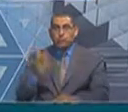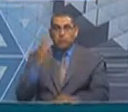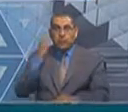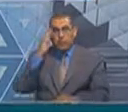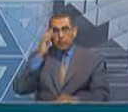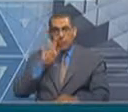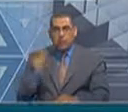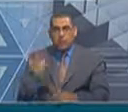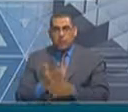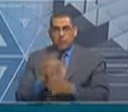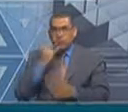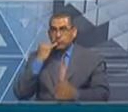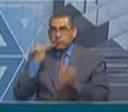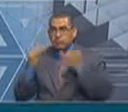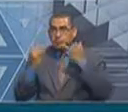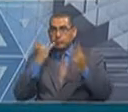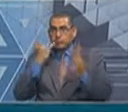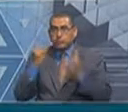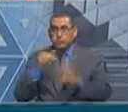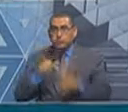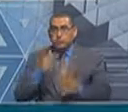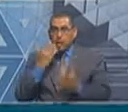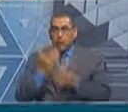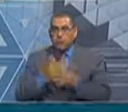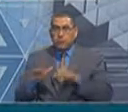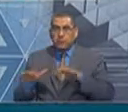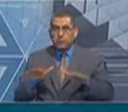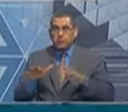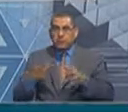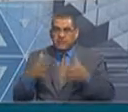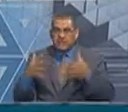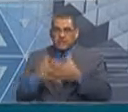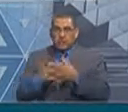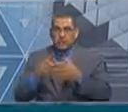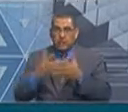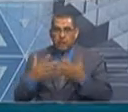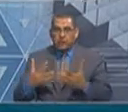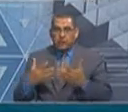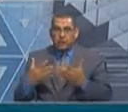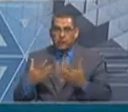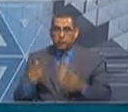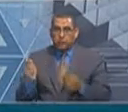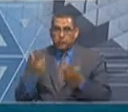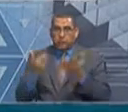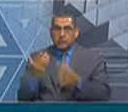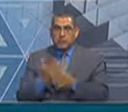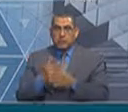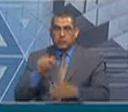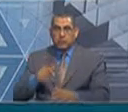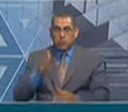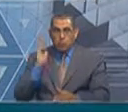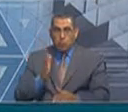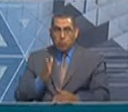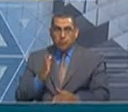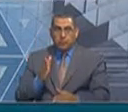تساهم هذه الاتصالات في حلحلة هذه العقدة، ويعني ربما يكون هناك اتجاه الى